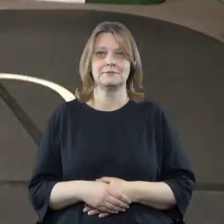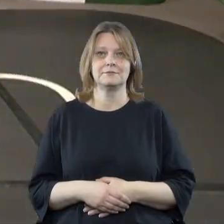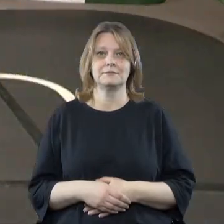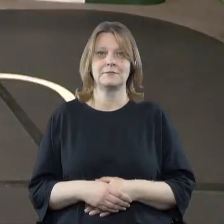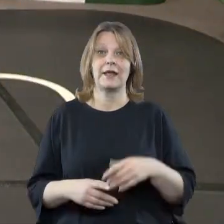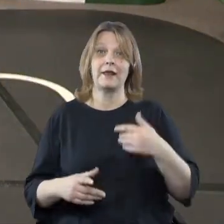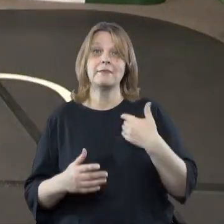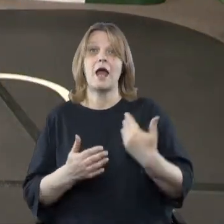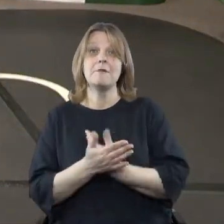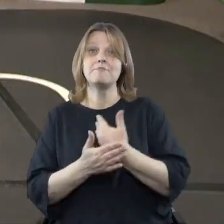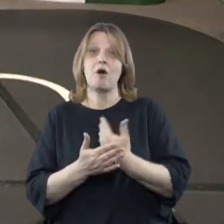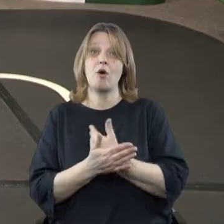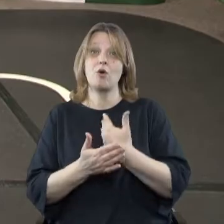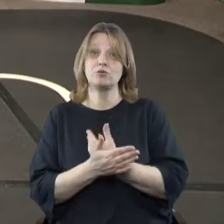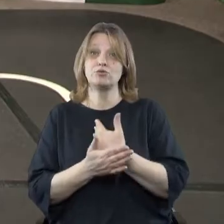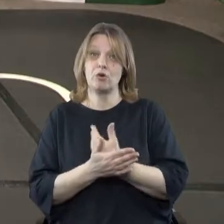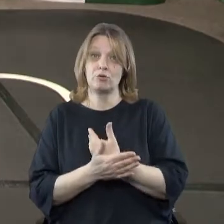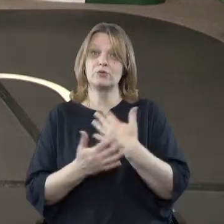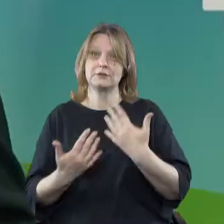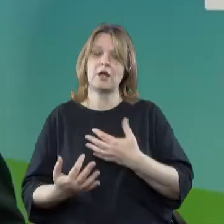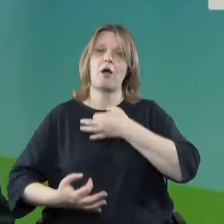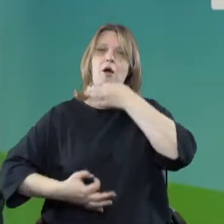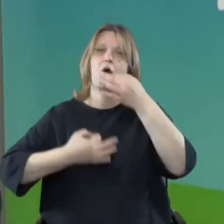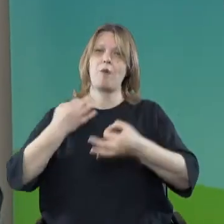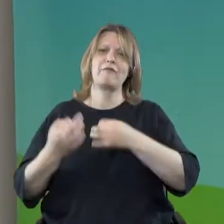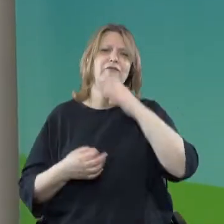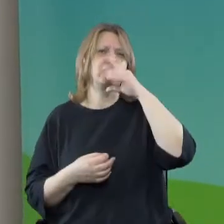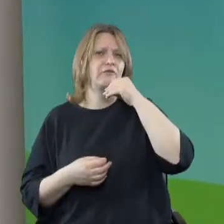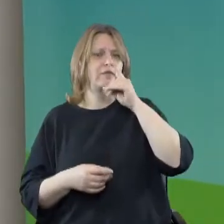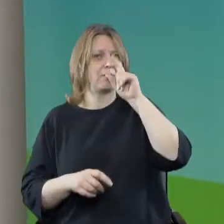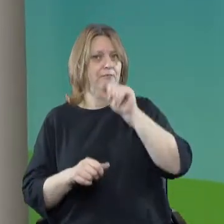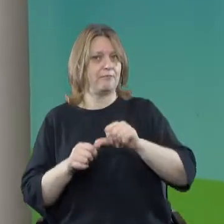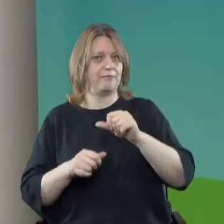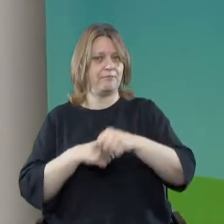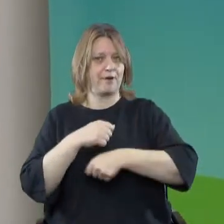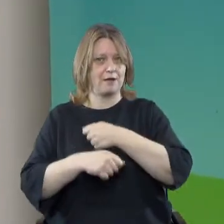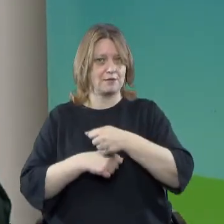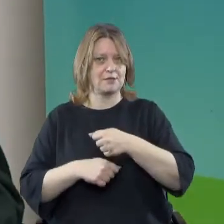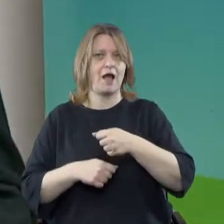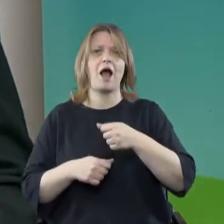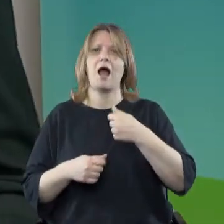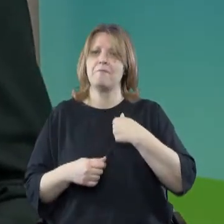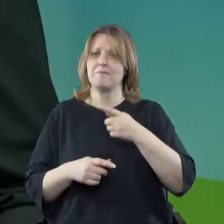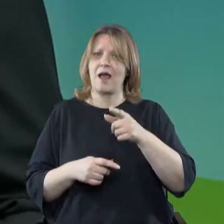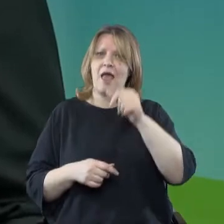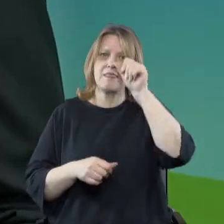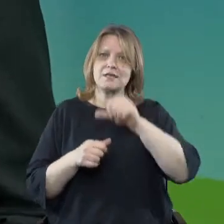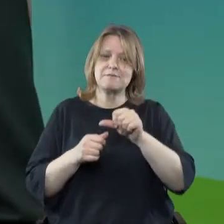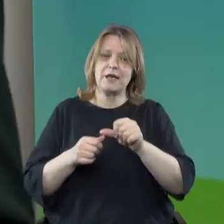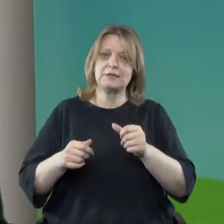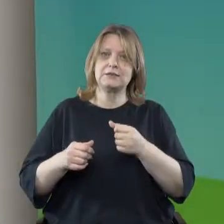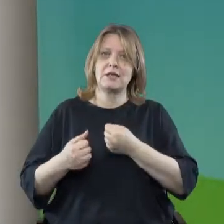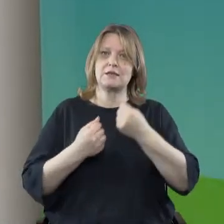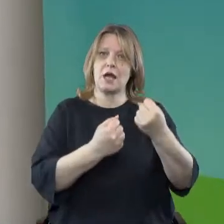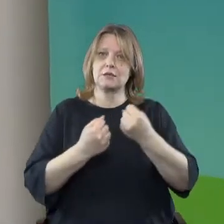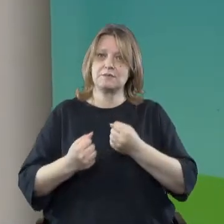Ja na początku naszych zajęć chciałbym wam troszkę opowiedzieć o naszej pracy. Czym my jako Inspekcja Transportu Drogowego w Polsce się zajmujemy?